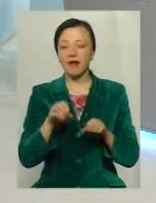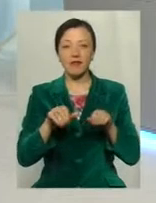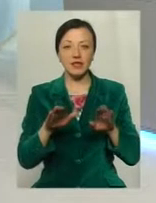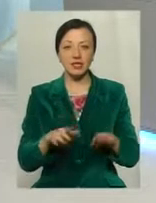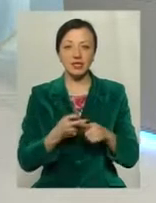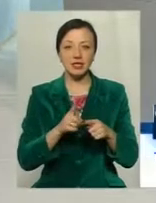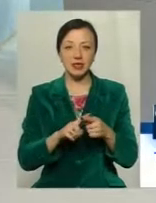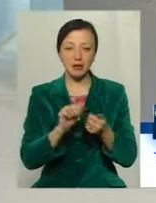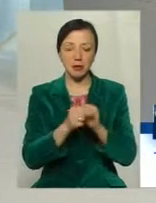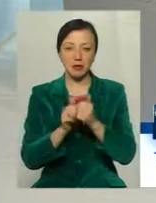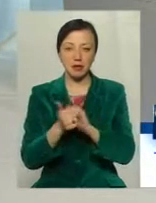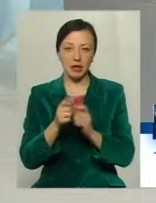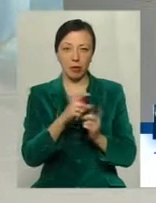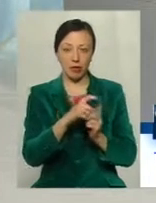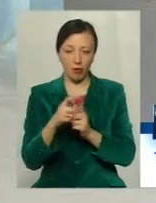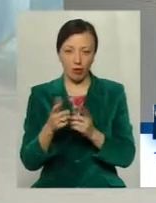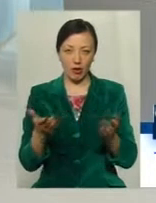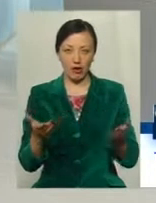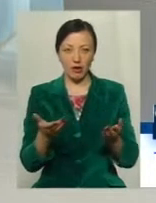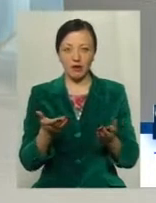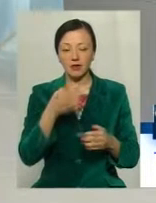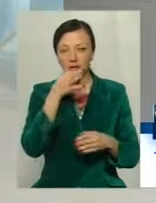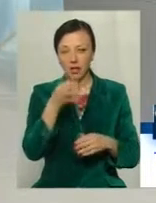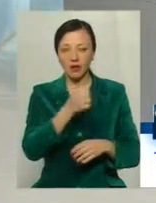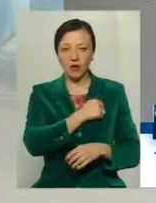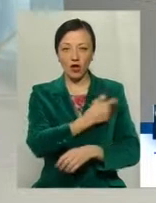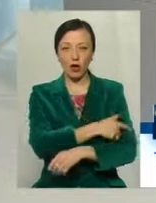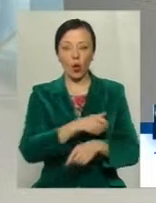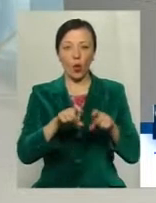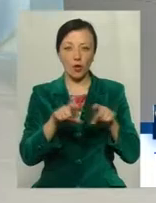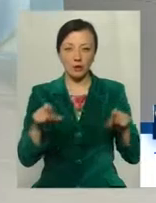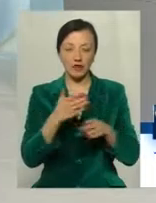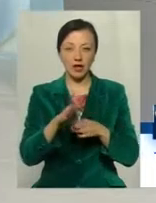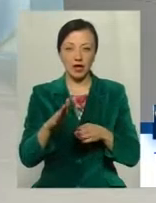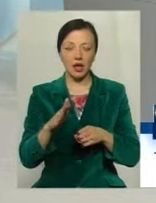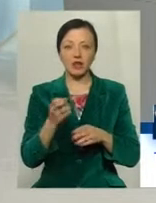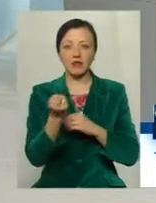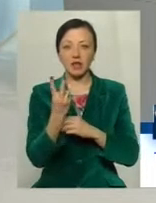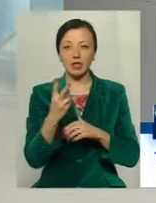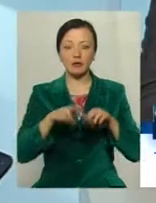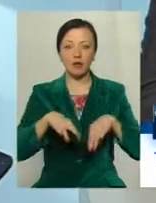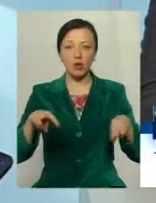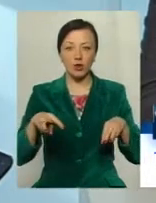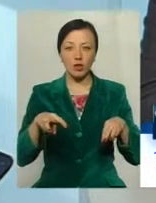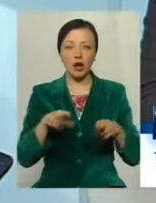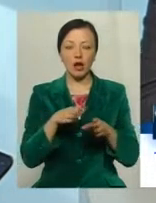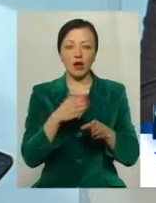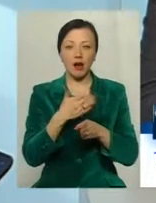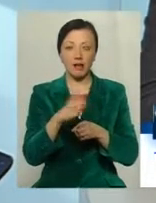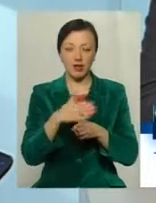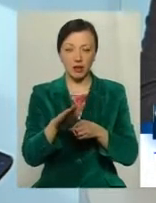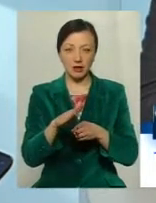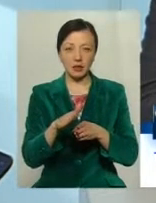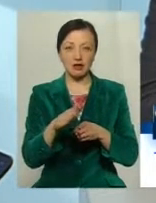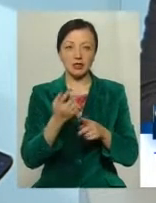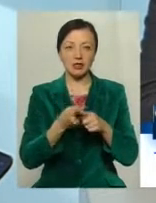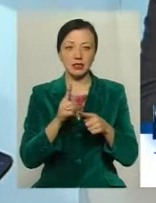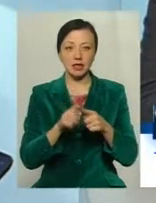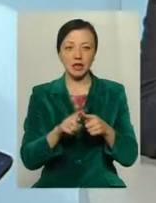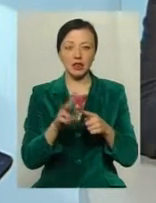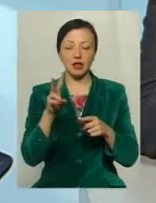медицини, зокрема на обласний госпіталь. Чи це ті речі, які можуть системно